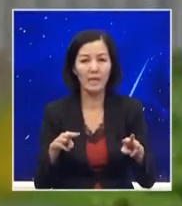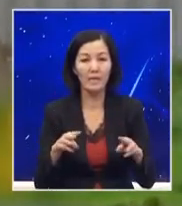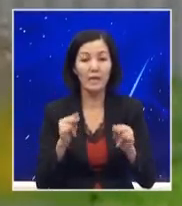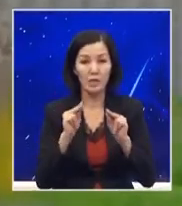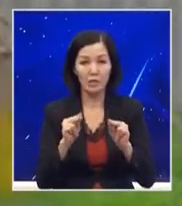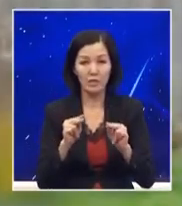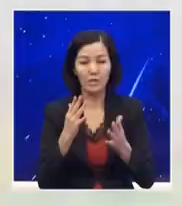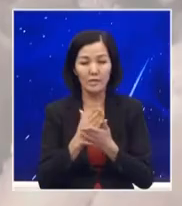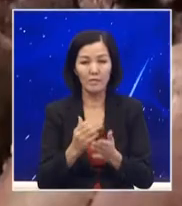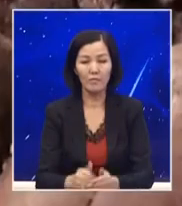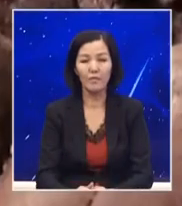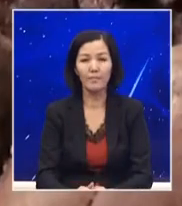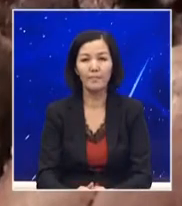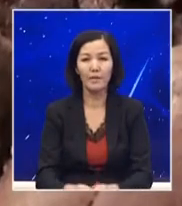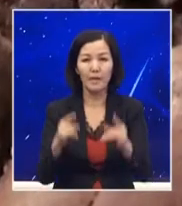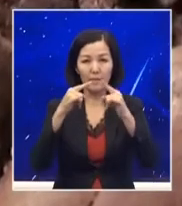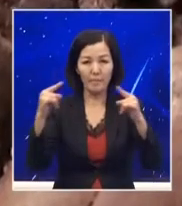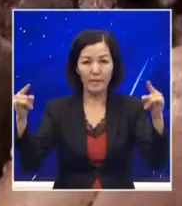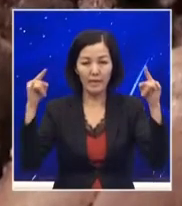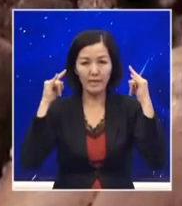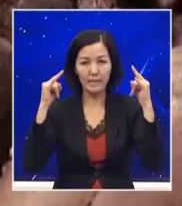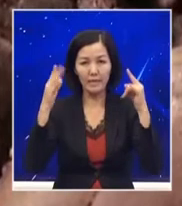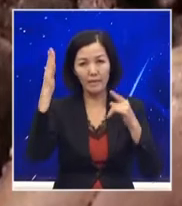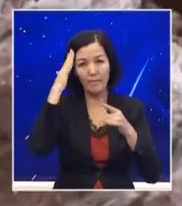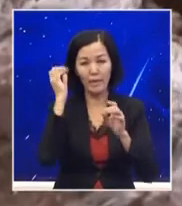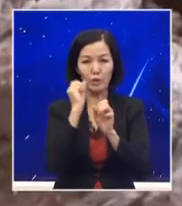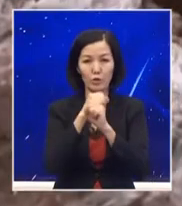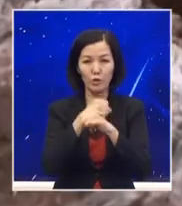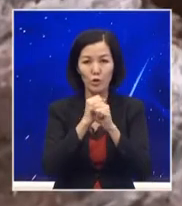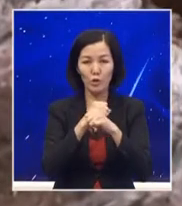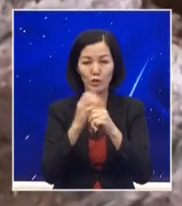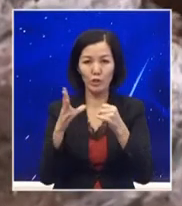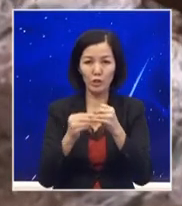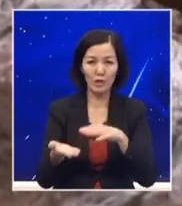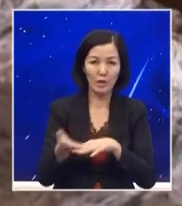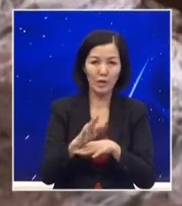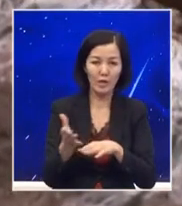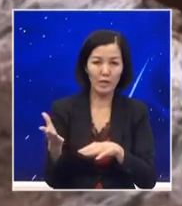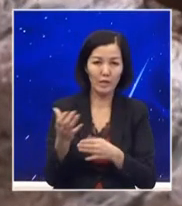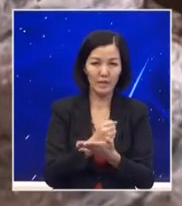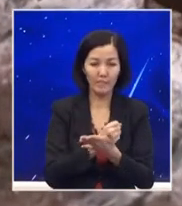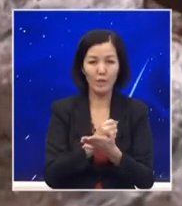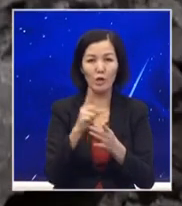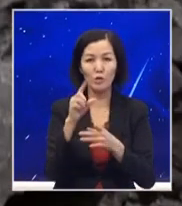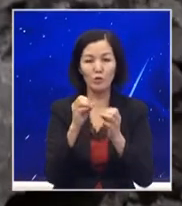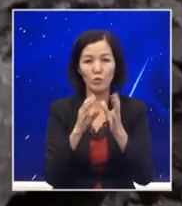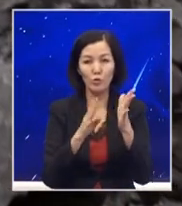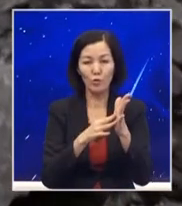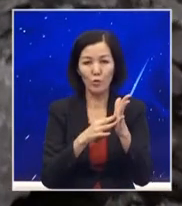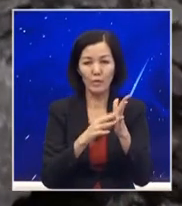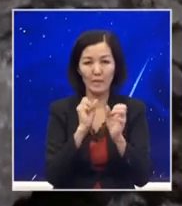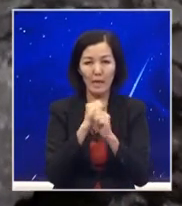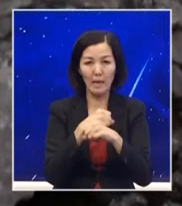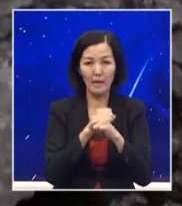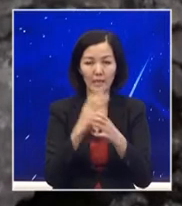отыр. Ал Мексикада бас сүйектер мұнарасы табылды. Археологтар қазба жұмыстары кезінде 119 адамның қаңқасын анықтады. Бұл мұнара алғаш 5 жыл